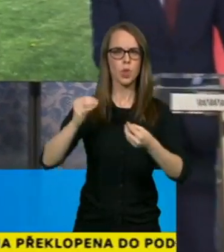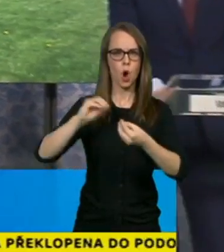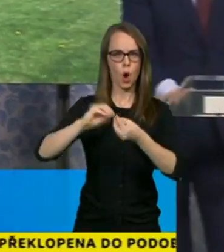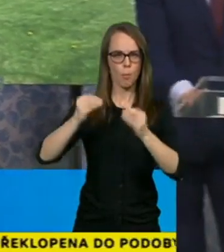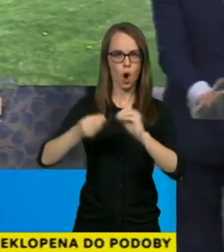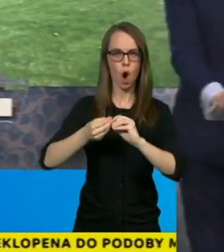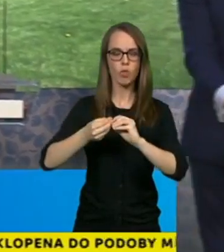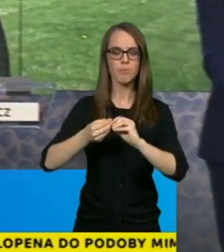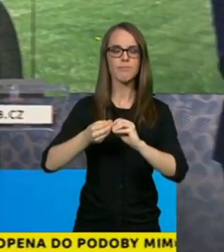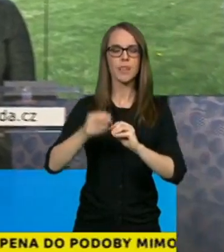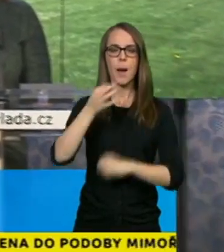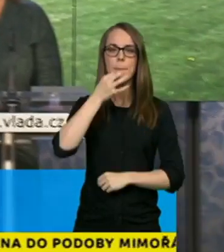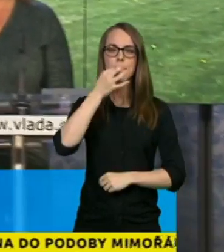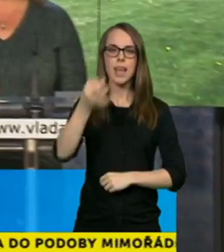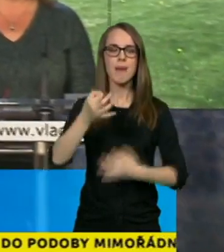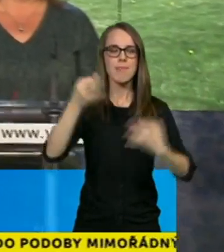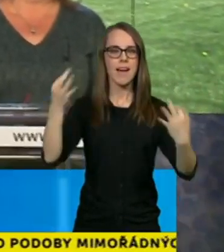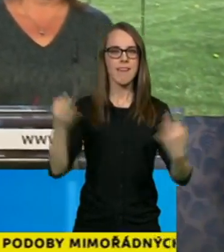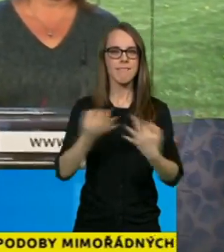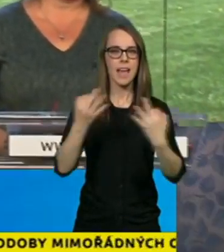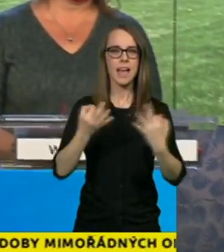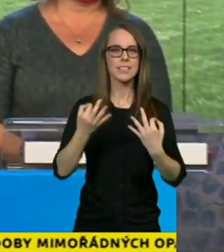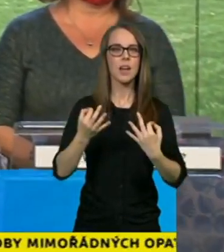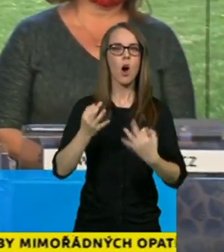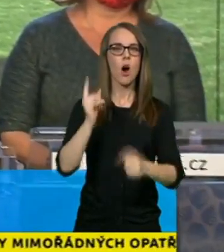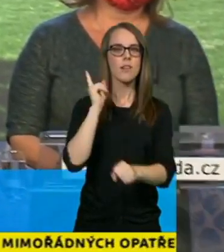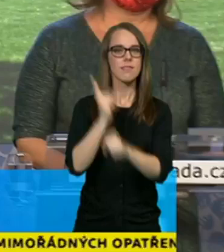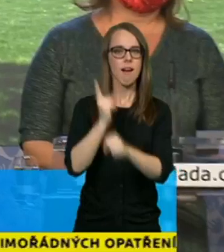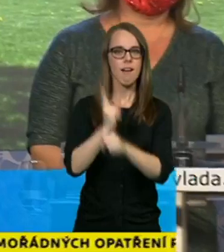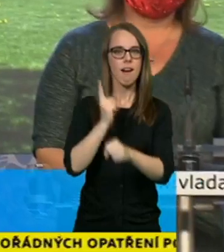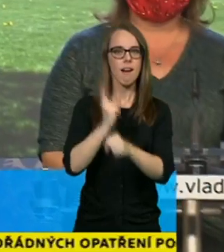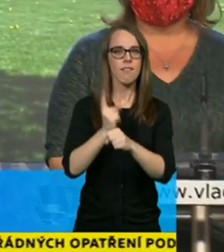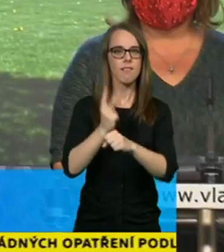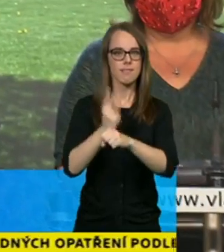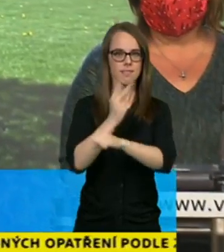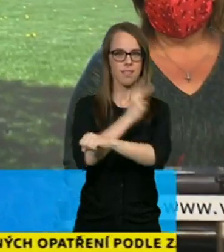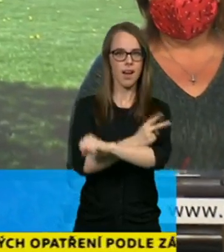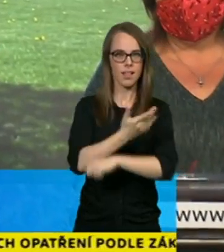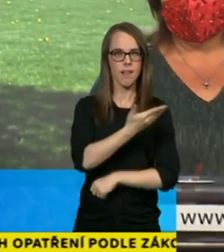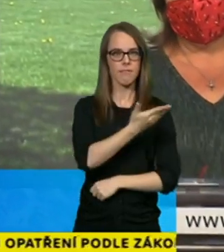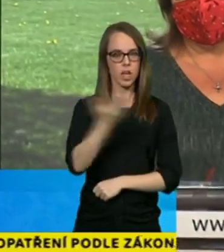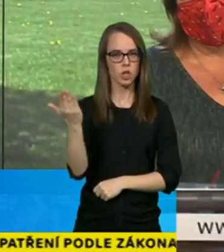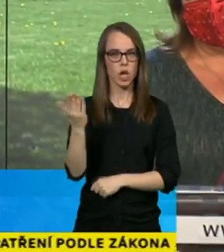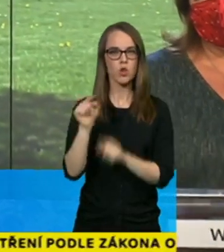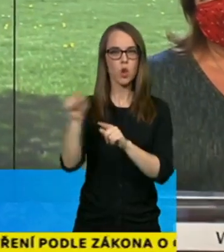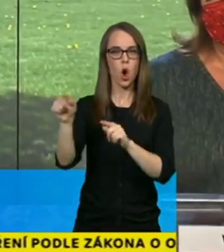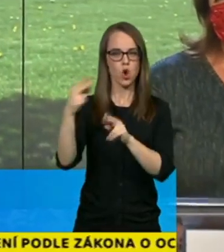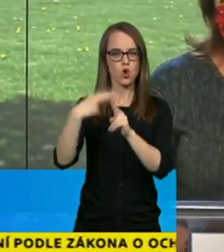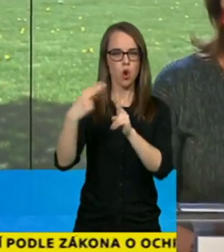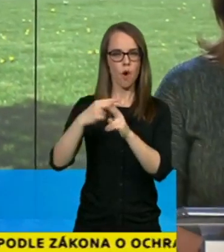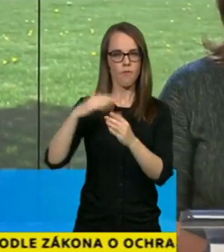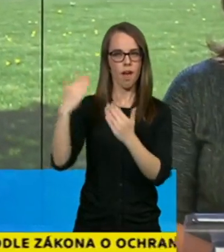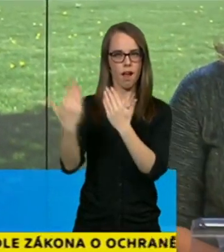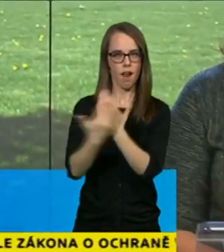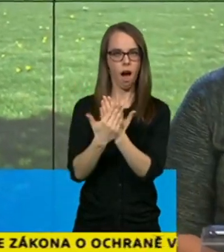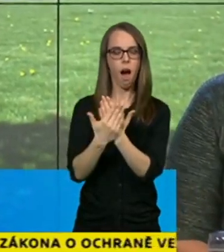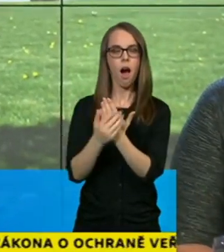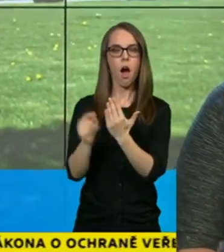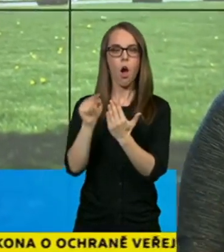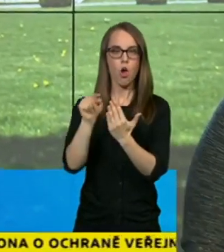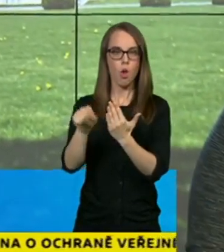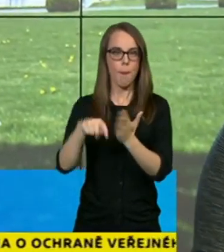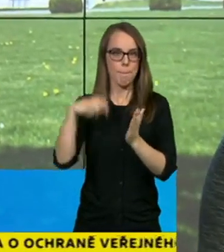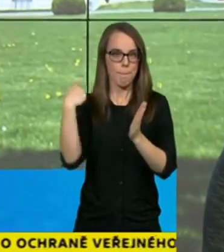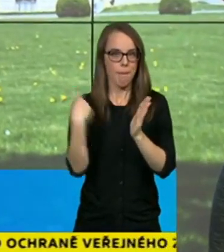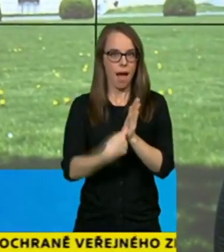která usnadňuje nákupy zdravotnického materiálu. Tato novela teda bude platit na nějaké omezené období, anebo už na pořád to bude